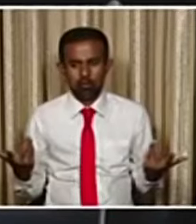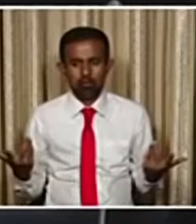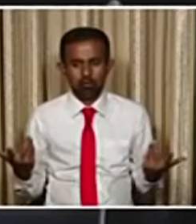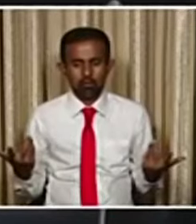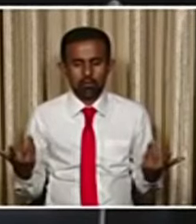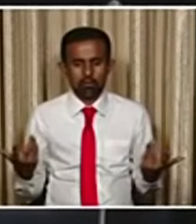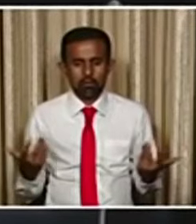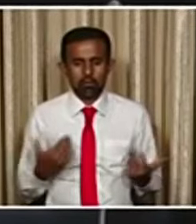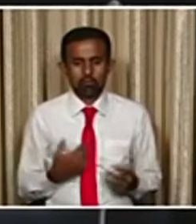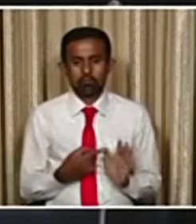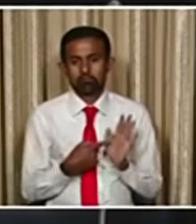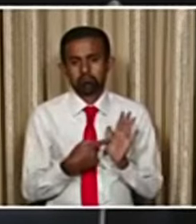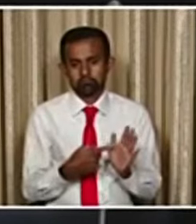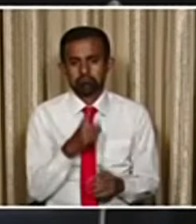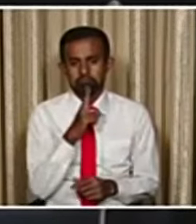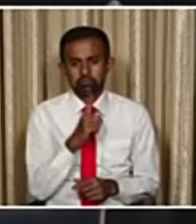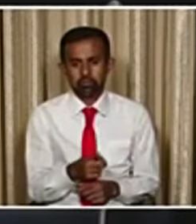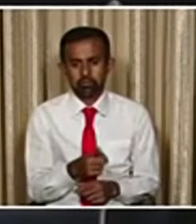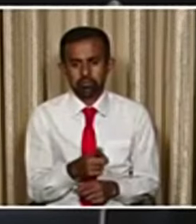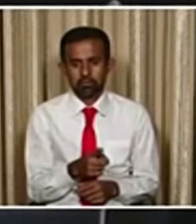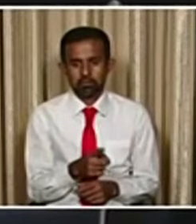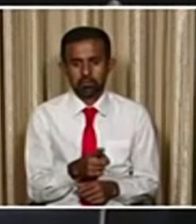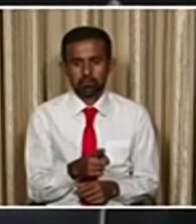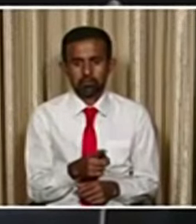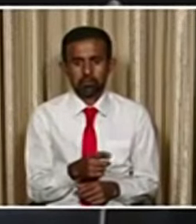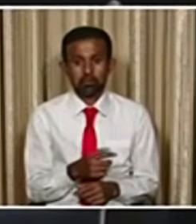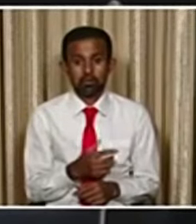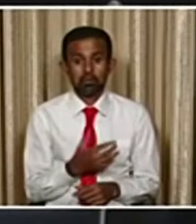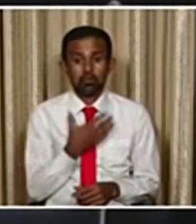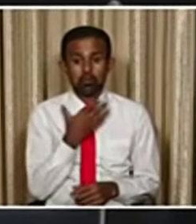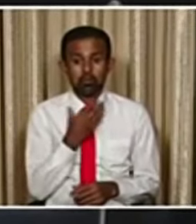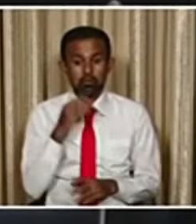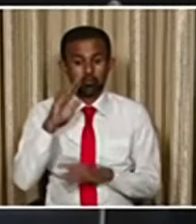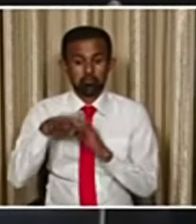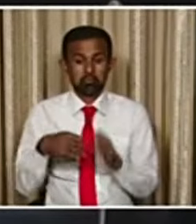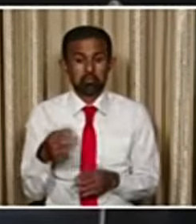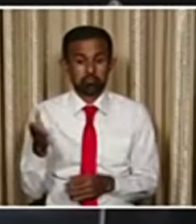ನಾಯಕೀನೇಕ ಇದಿರಿಪತ್ ಕರನ್ನ ಟೋಣೆ ಇಂದ ಮೇಕ ಮವಾಗತ್ತ ಮನಸ್ಕಾತೆಯ